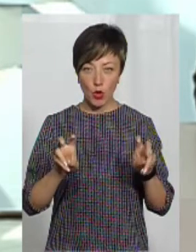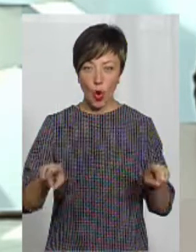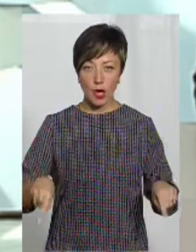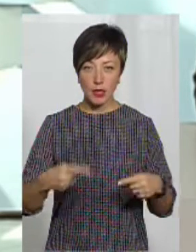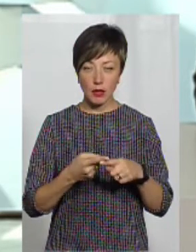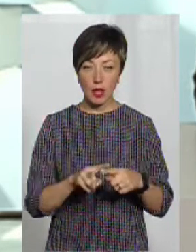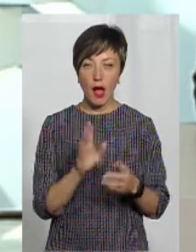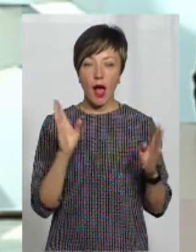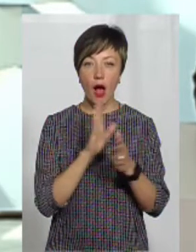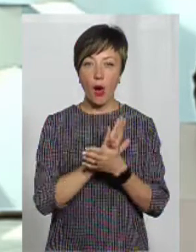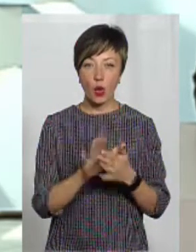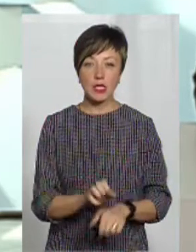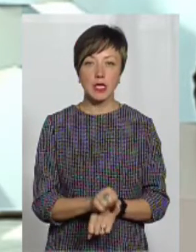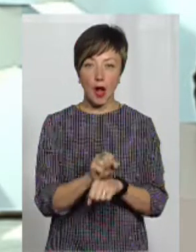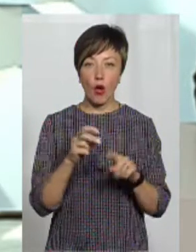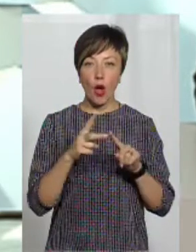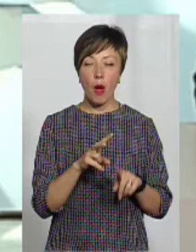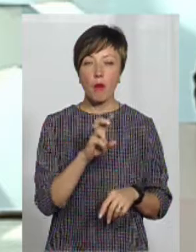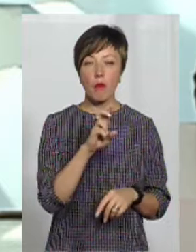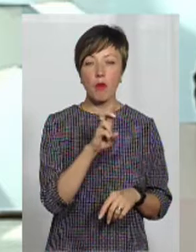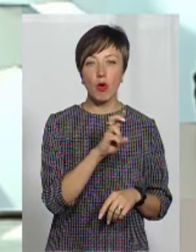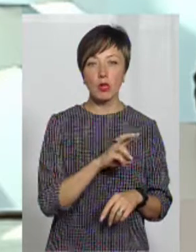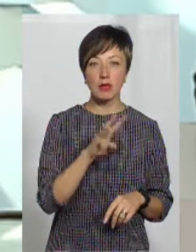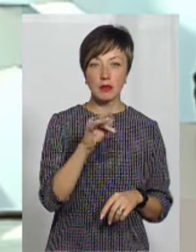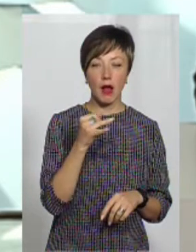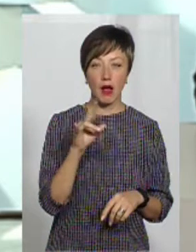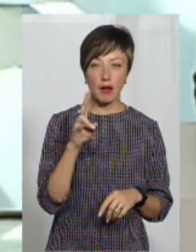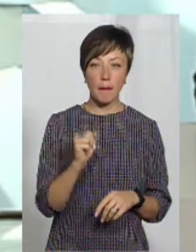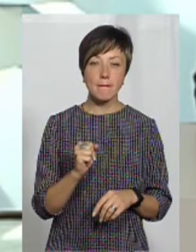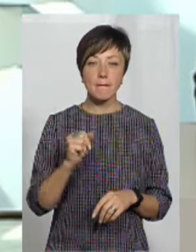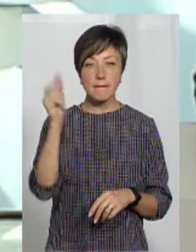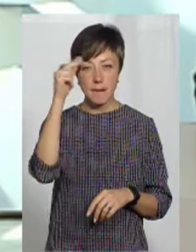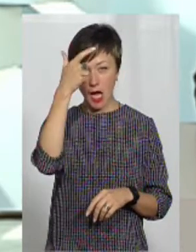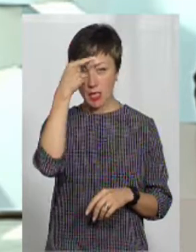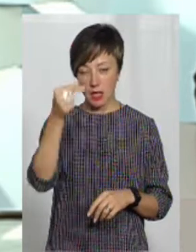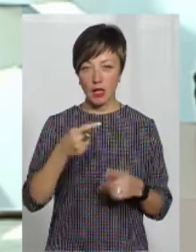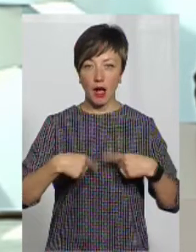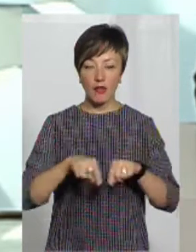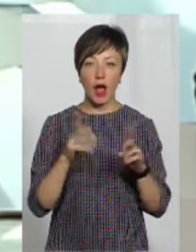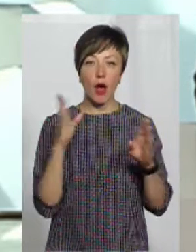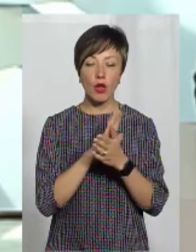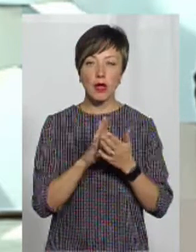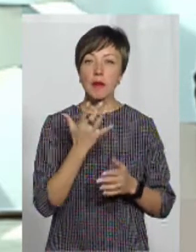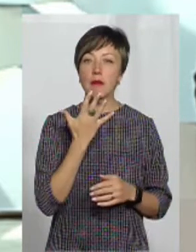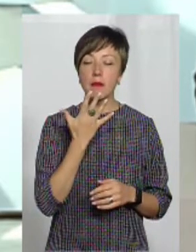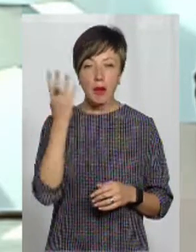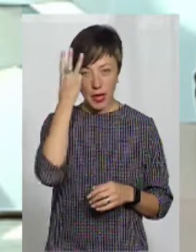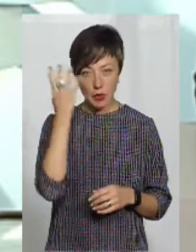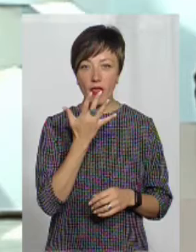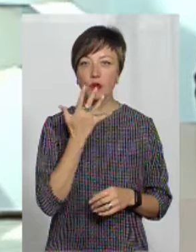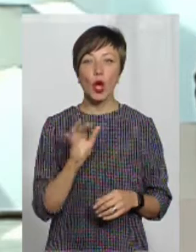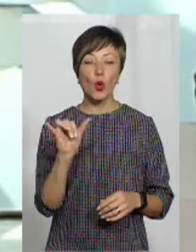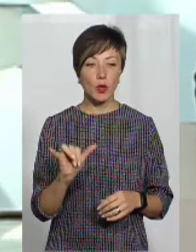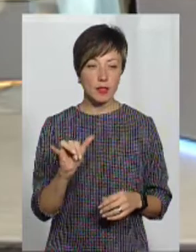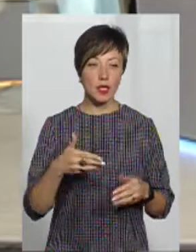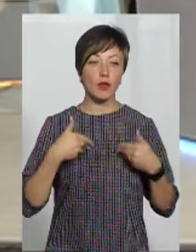організаторка екострайку «За клімат», та Богдан Драйна, магістрант кафедри екології Хмельницького національного